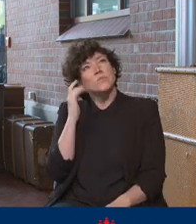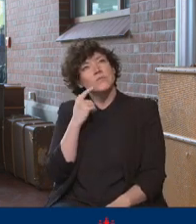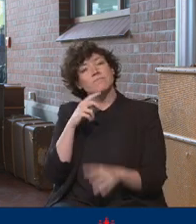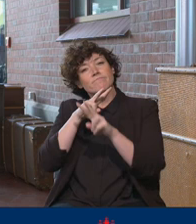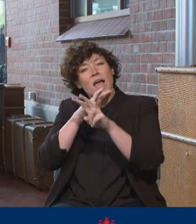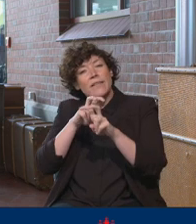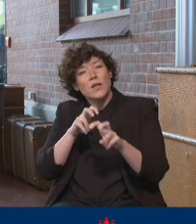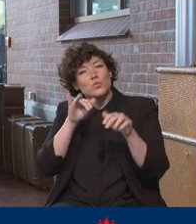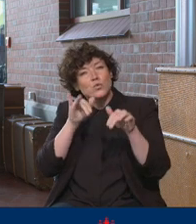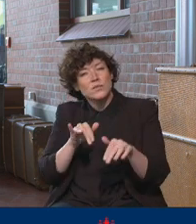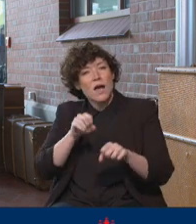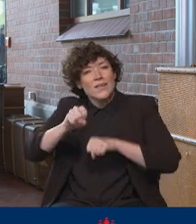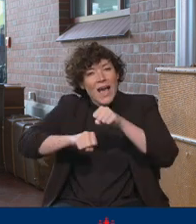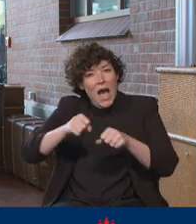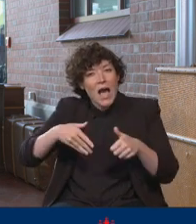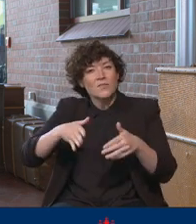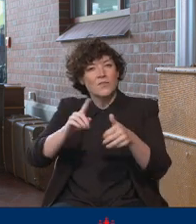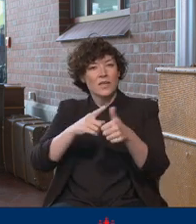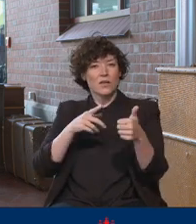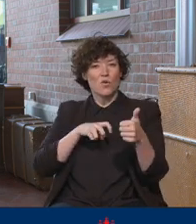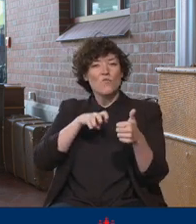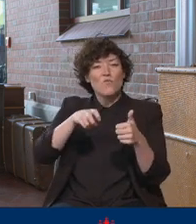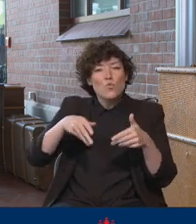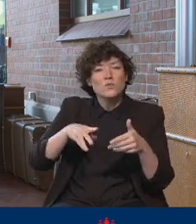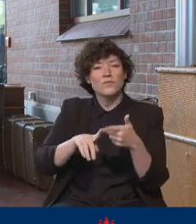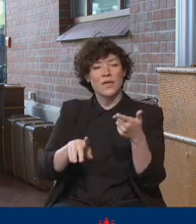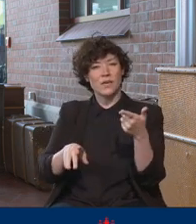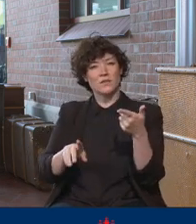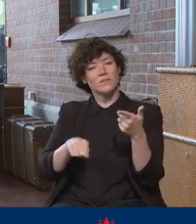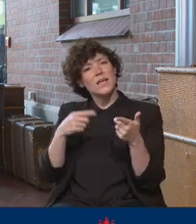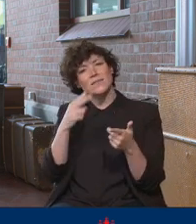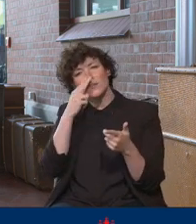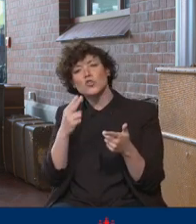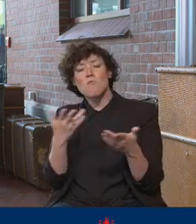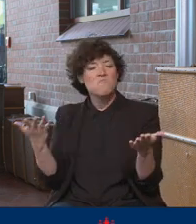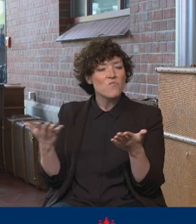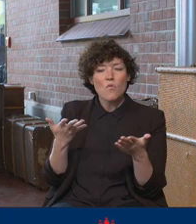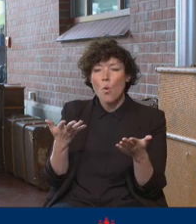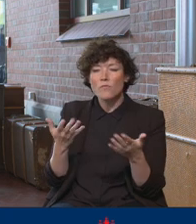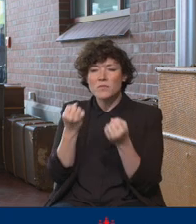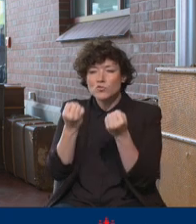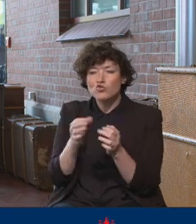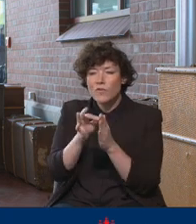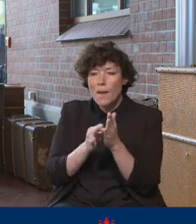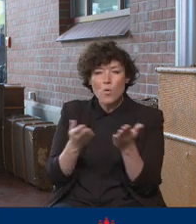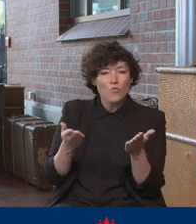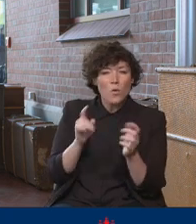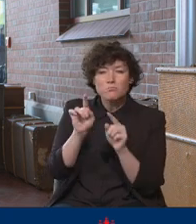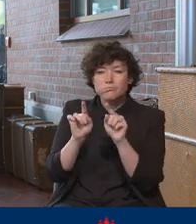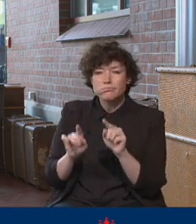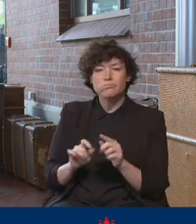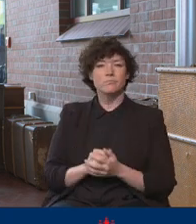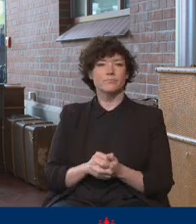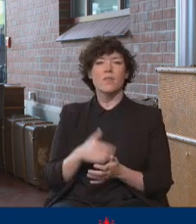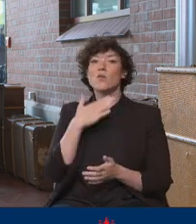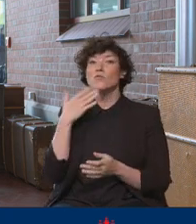fußwege beziehungen machen dann gucken wir mal erst mal wo sind schwerpunkte wir haben sehr viel über freizeit wege